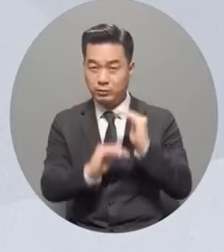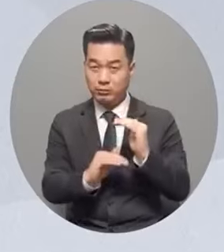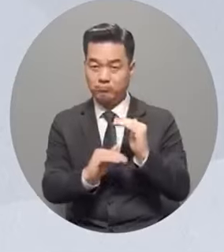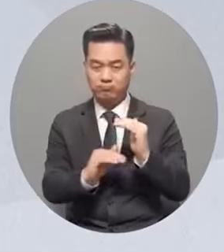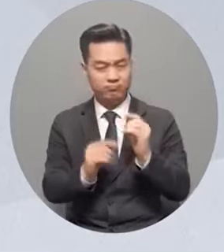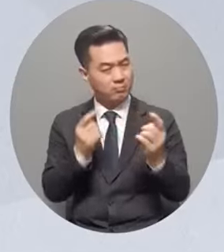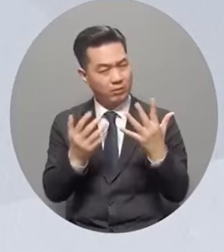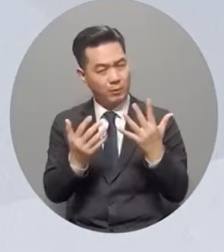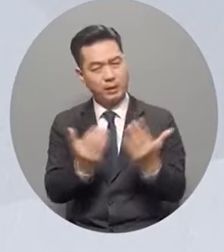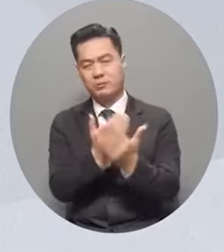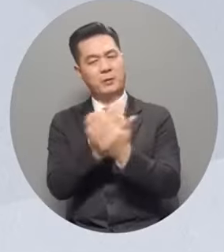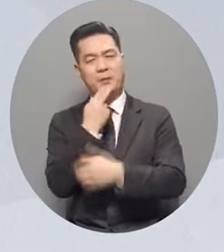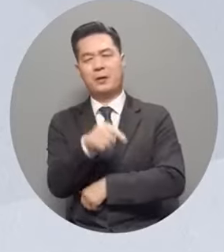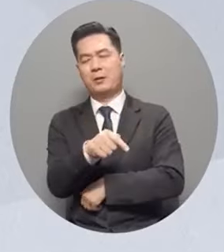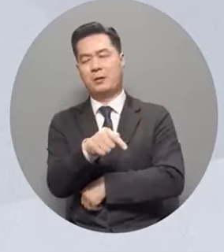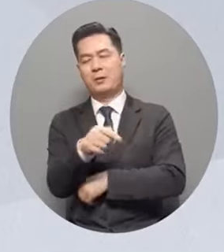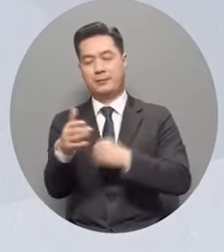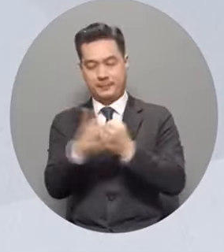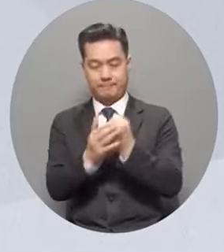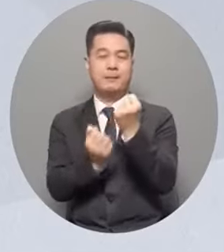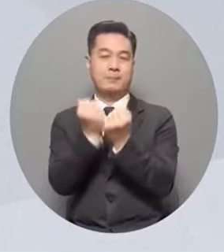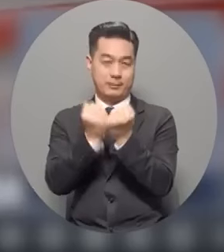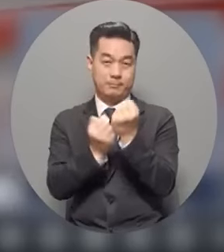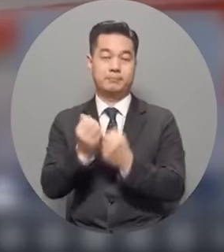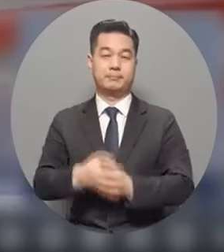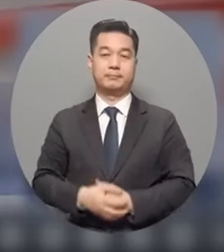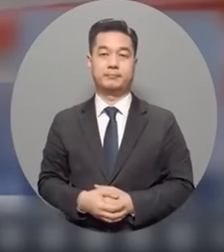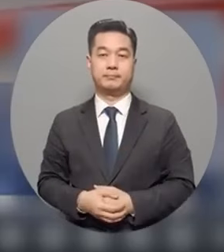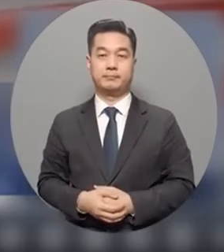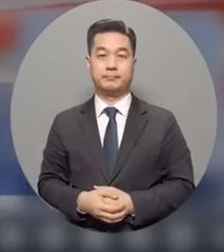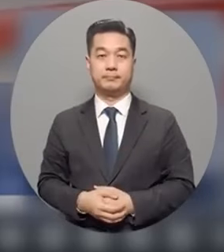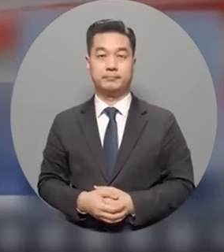명백히 부족하다고 이유를 밝혔습니다.